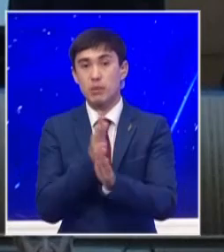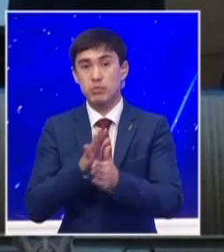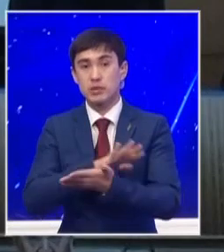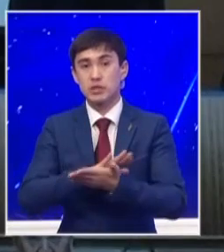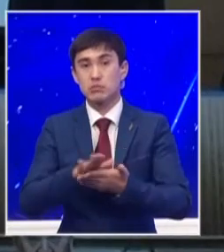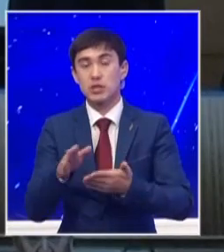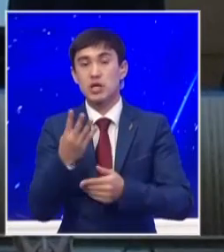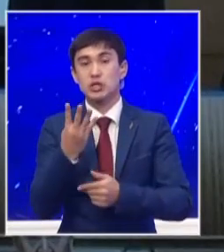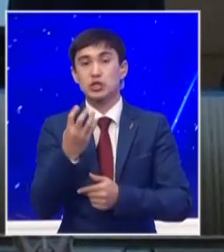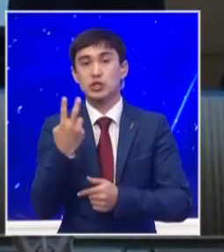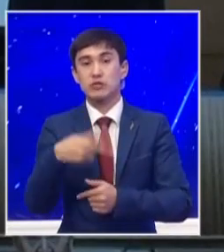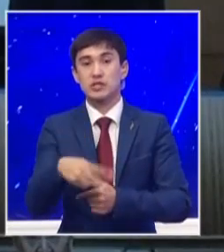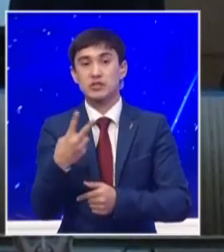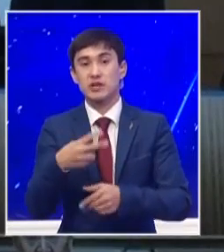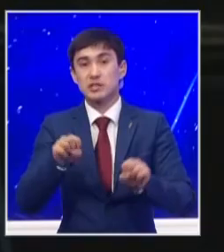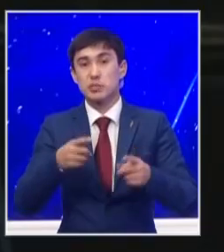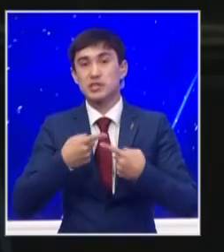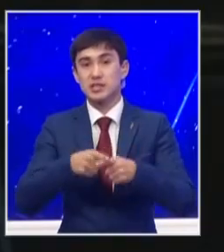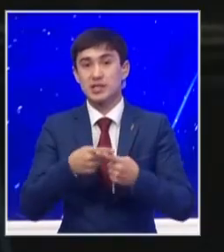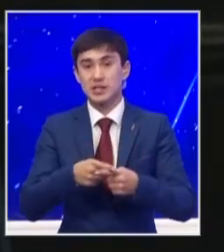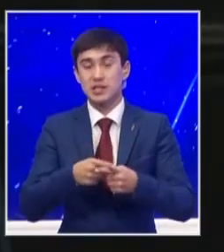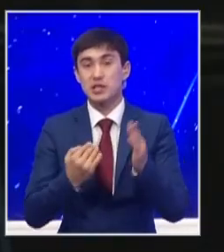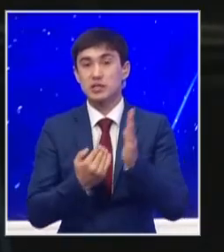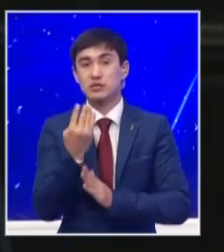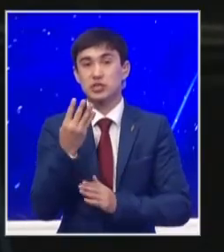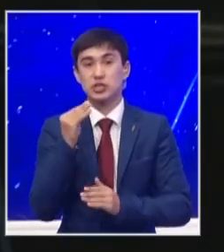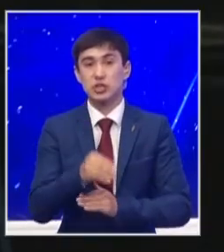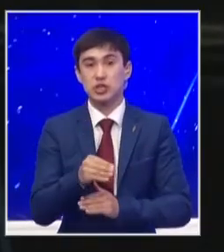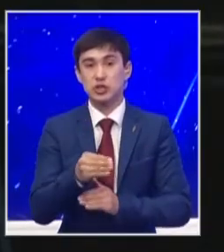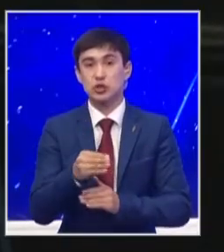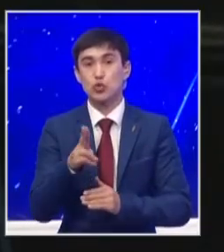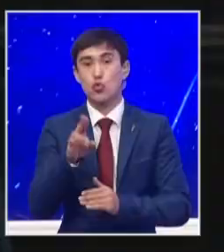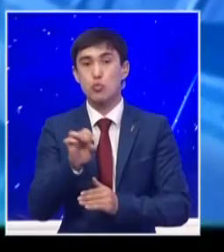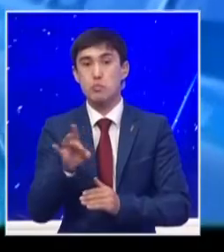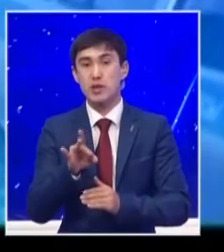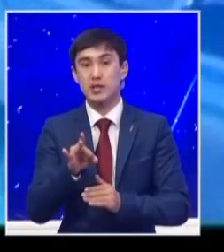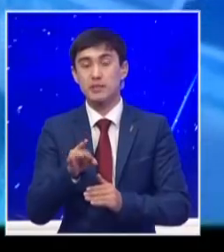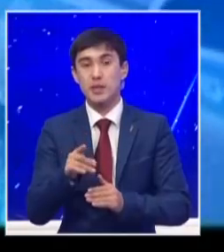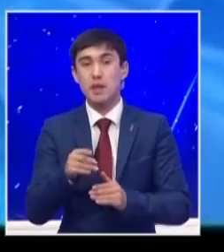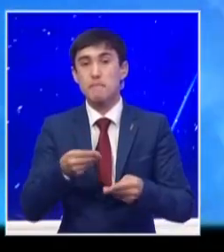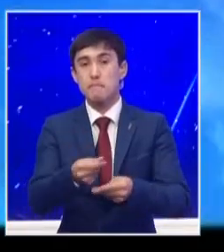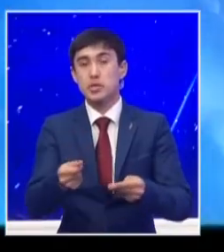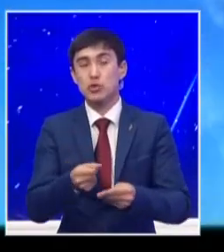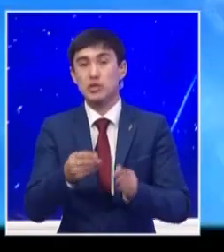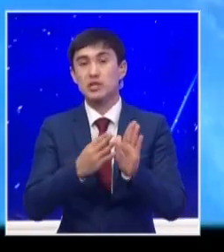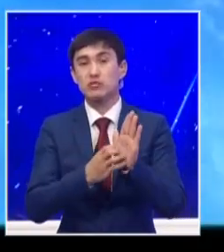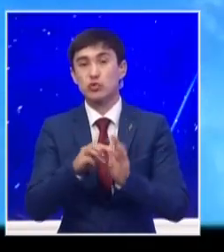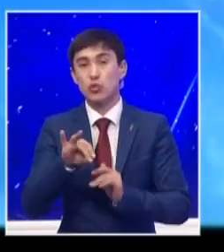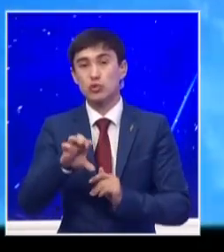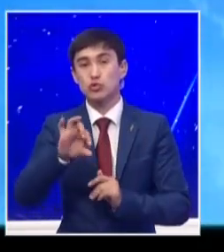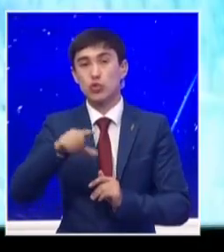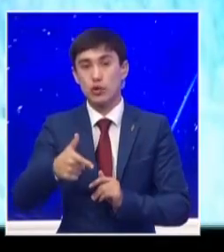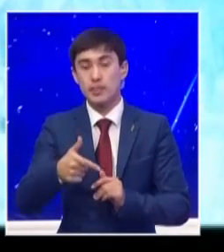было задействовано 422 единицы техники свыше 4.000 ку мтро песка и 900 тонн